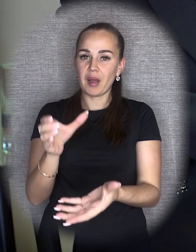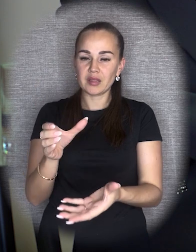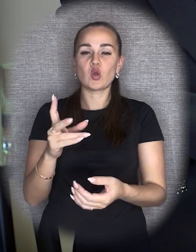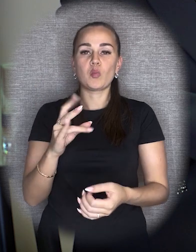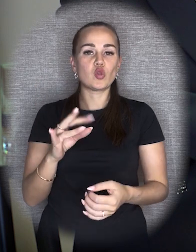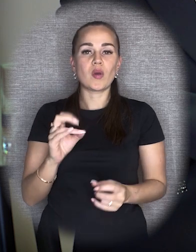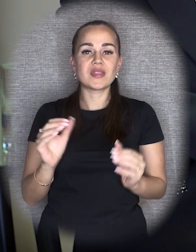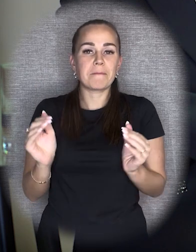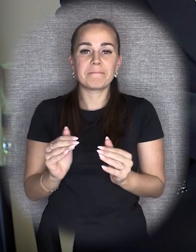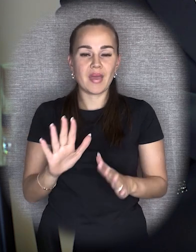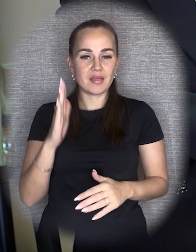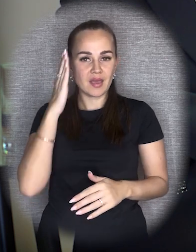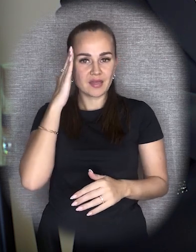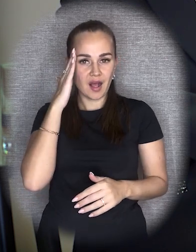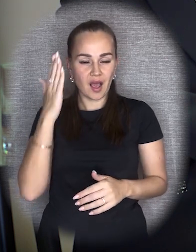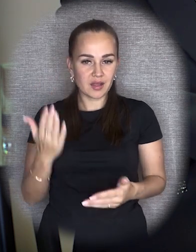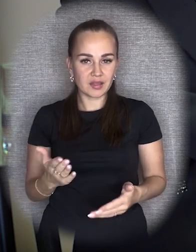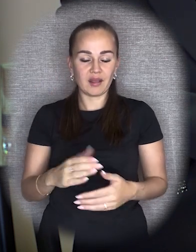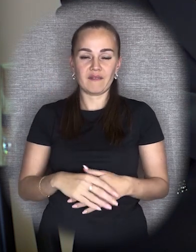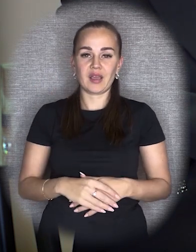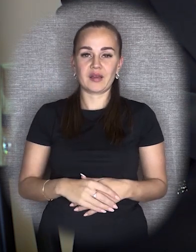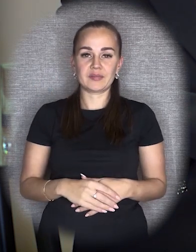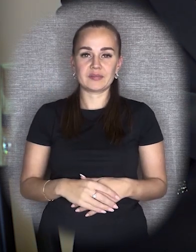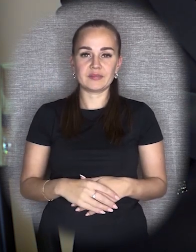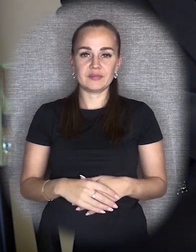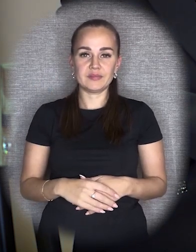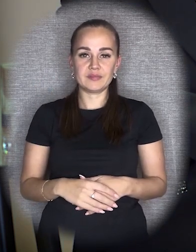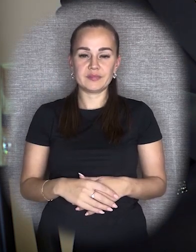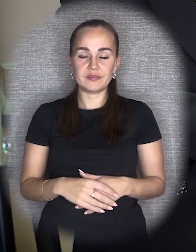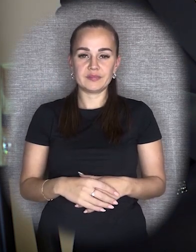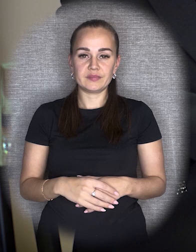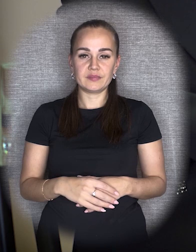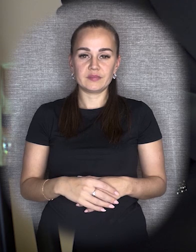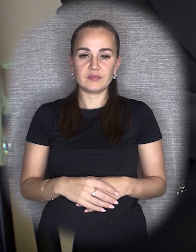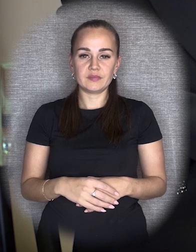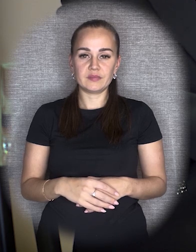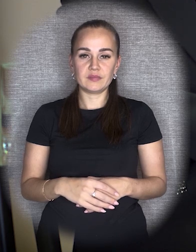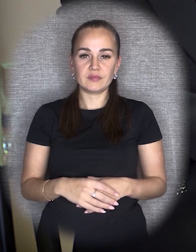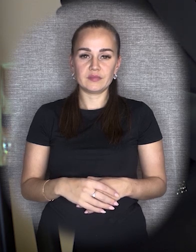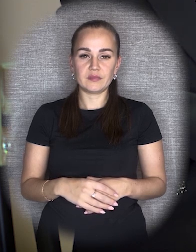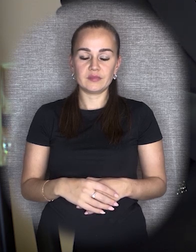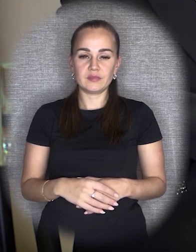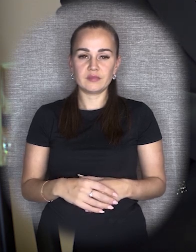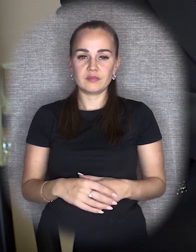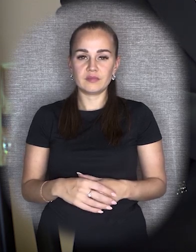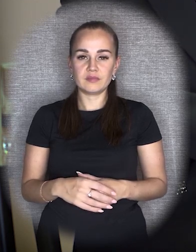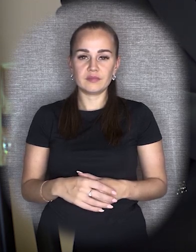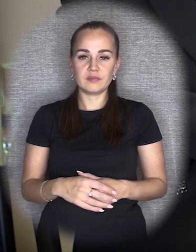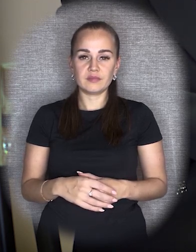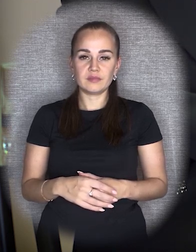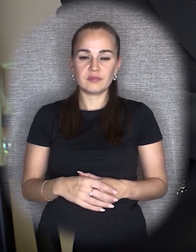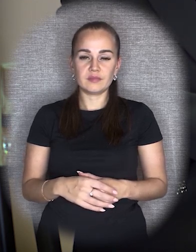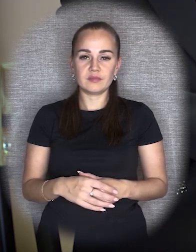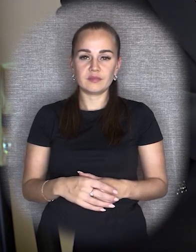и исключительные, как, например, рельеф Каненкова пиршества, который практически